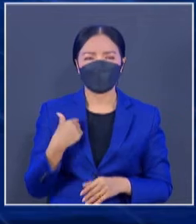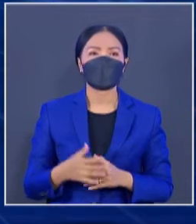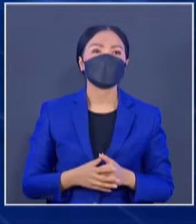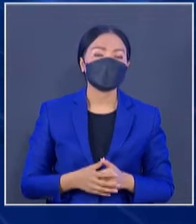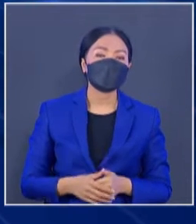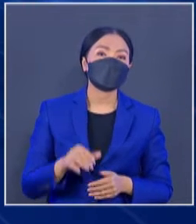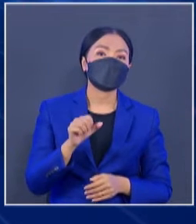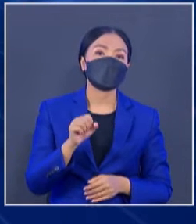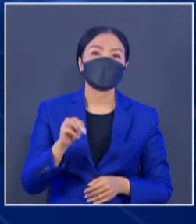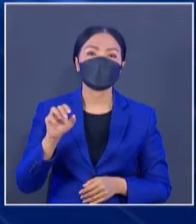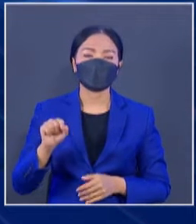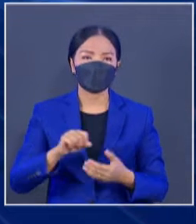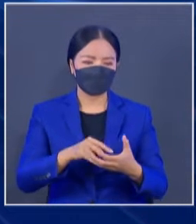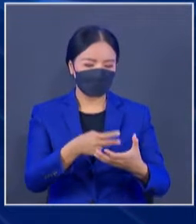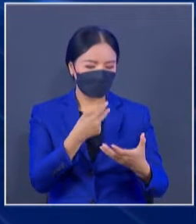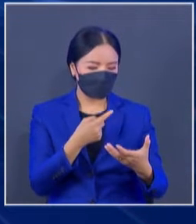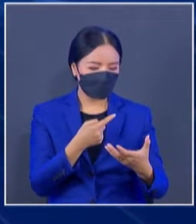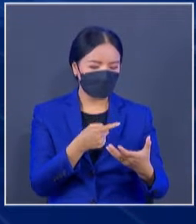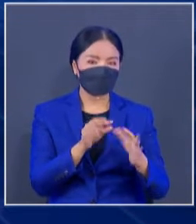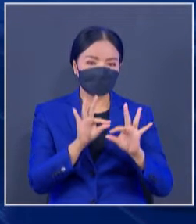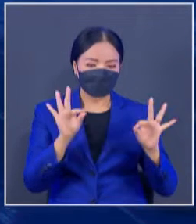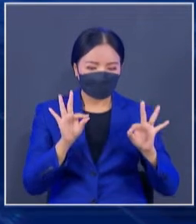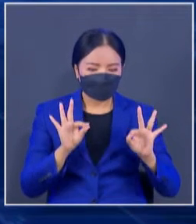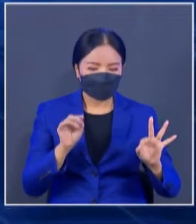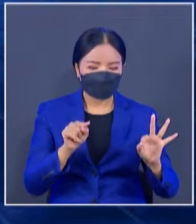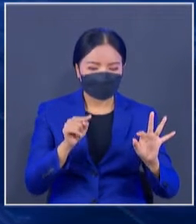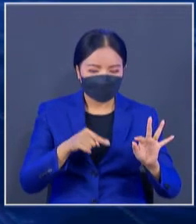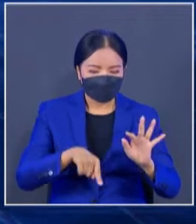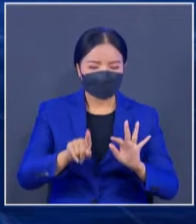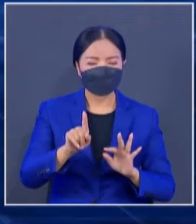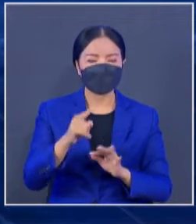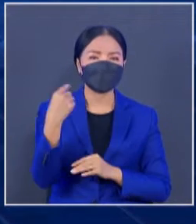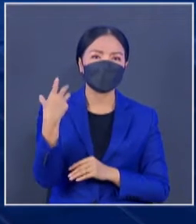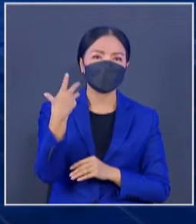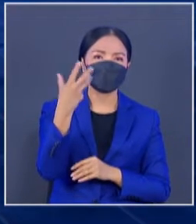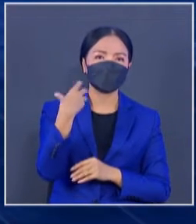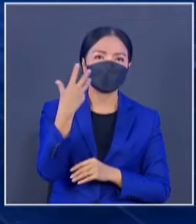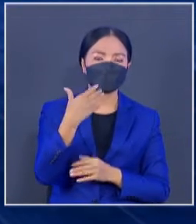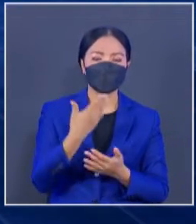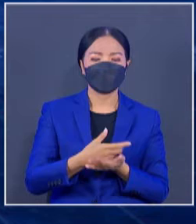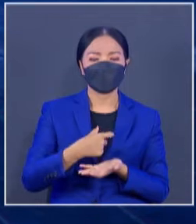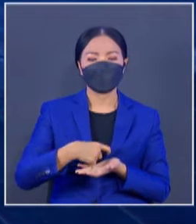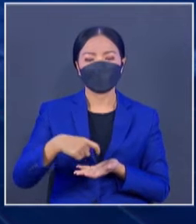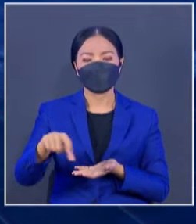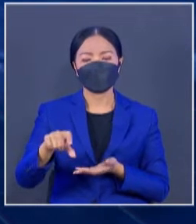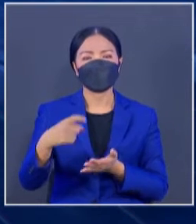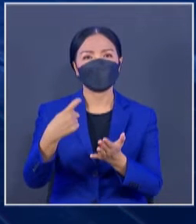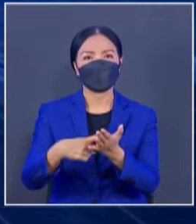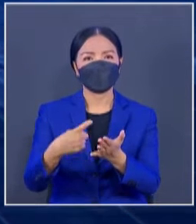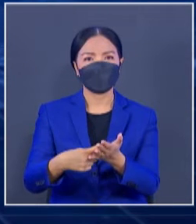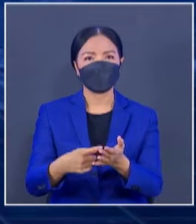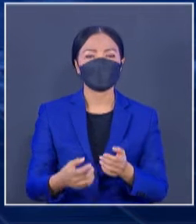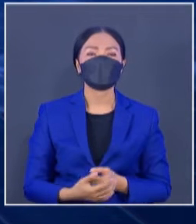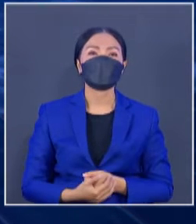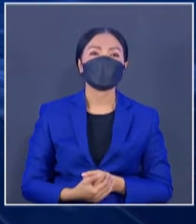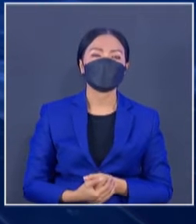ะส่ง SMS ส่งมาให้กดลิงก์เข้าไปพอเราสนใจก็จะหวานล้อมให้เราโอนเงินเป็นค่าเงินค้ำประกันห